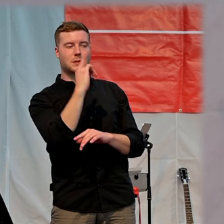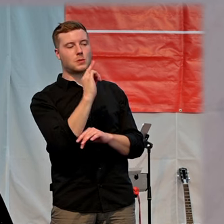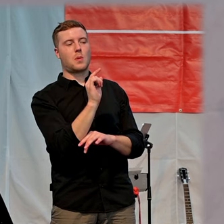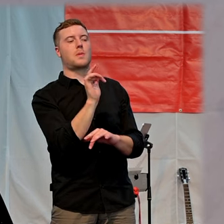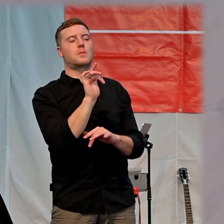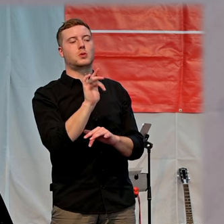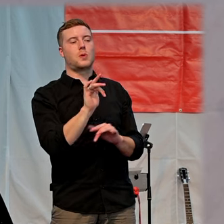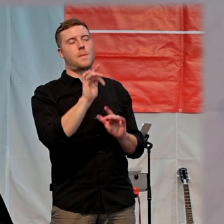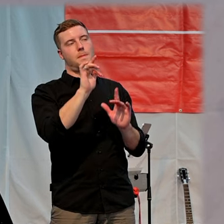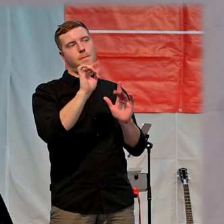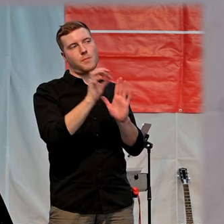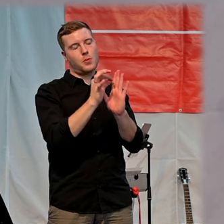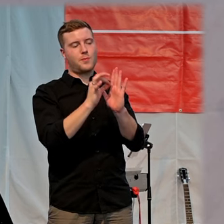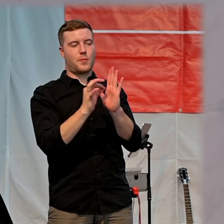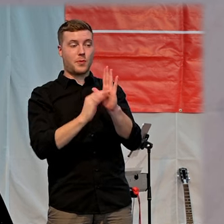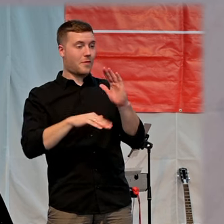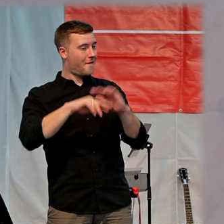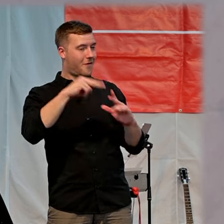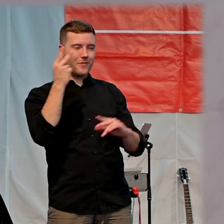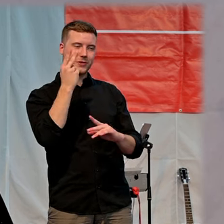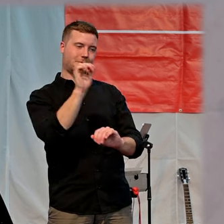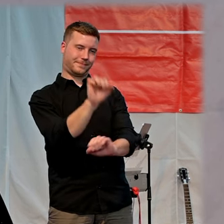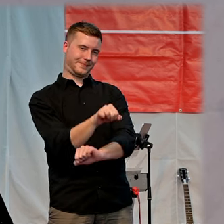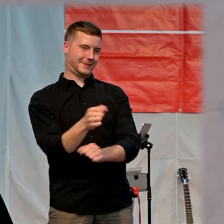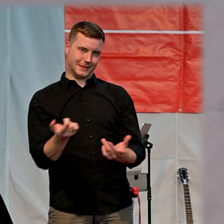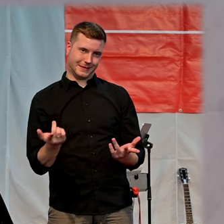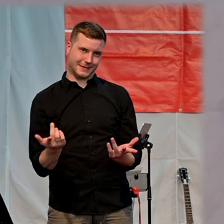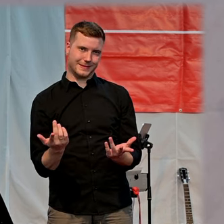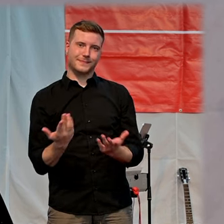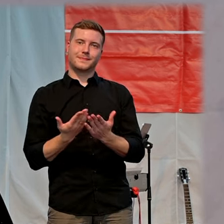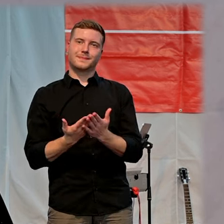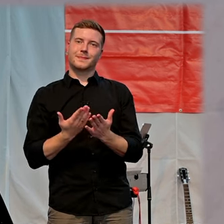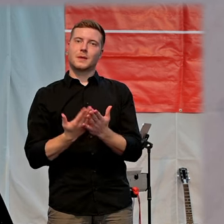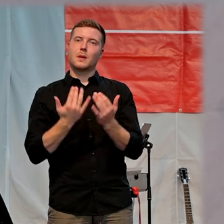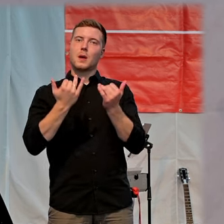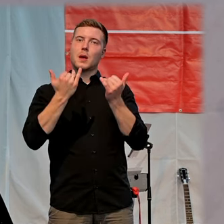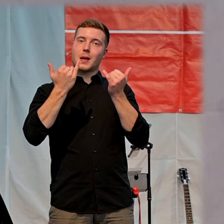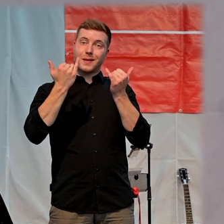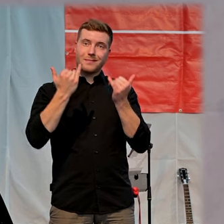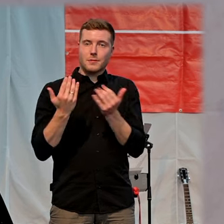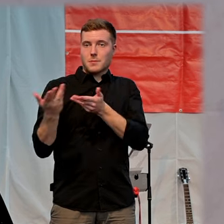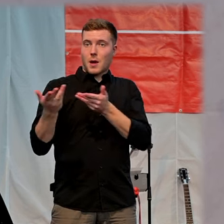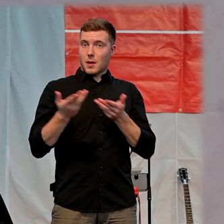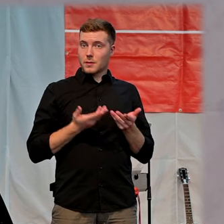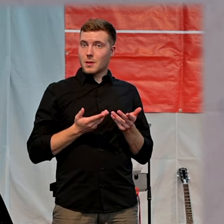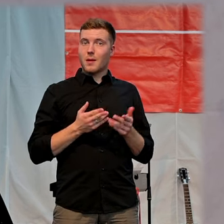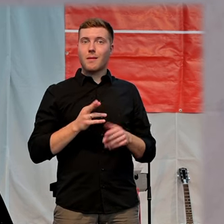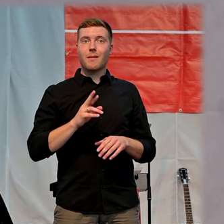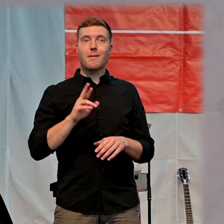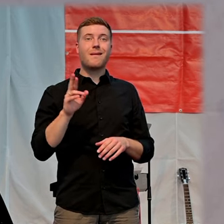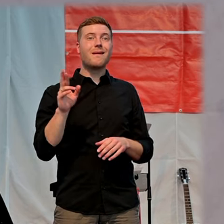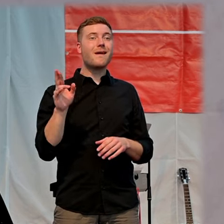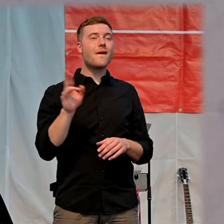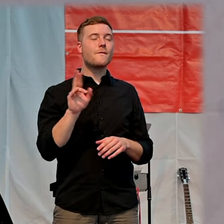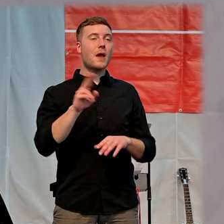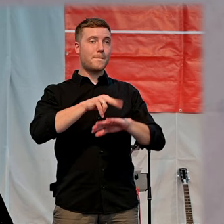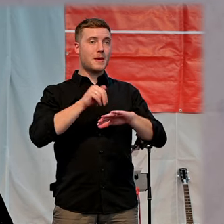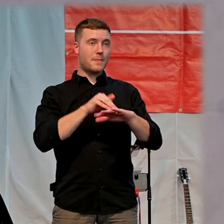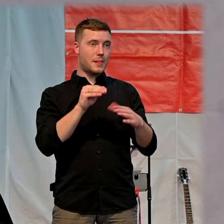Deshalb lade ich uns ein, falls jemand bei dem Gemeindebibeltag hier in Sachsen seine Bibel mitgebracht hat, sie einmal hervorzuholen.